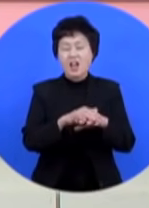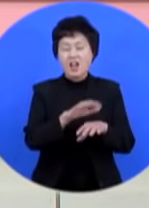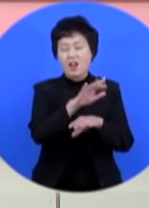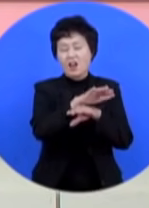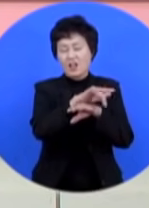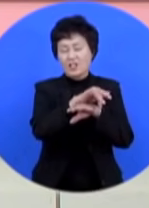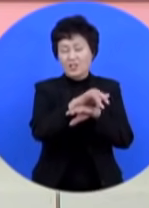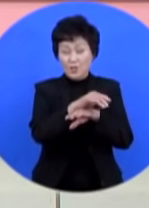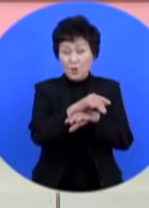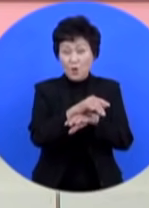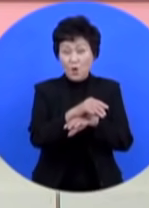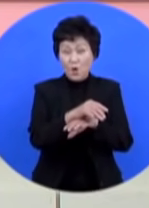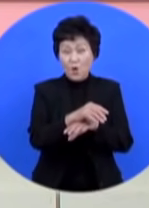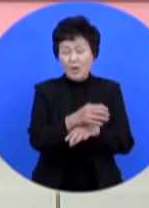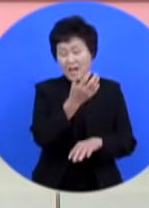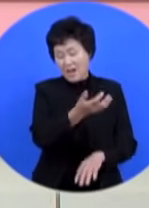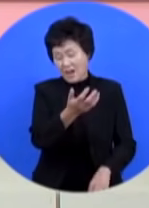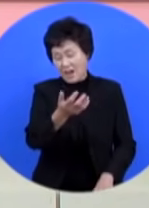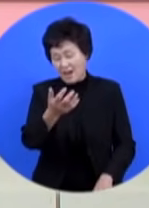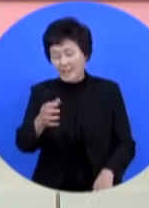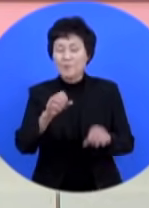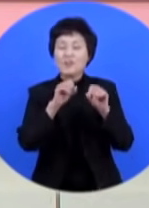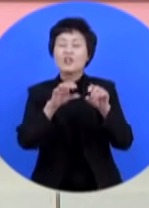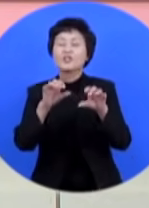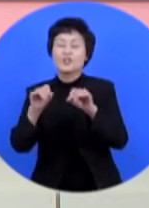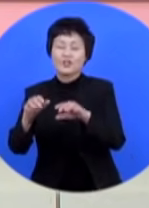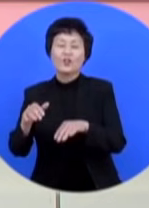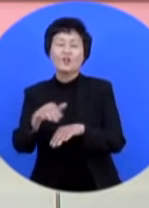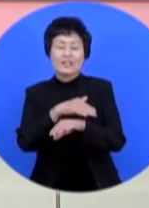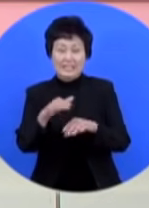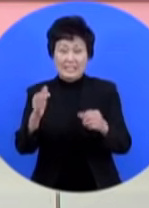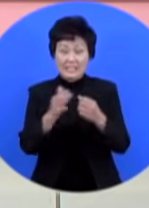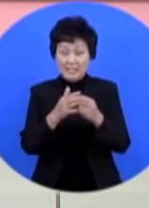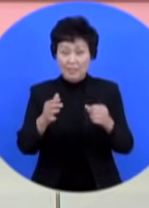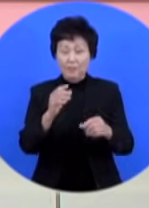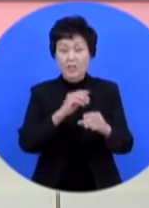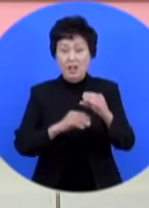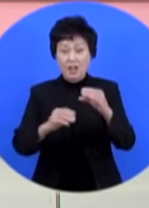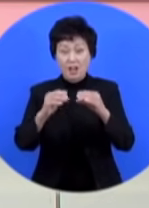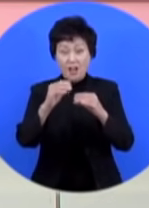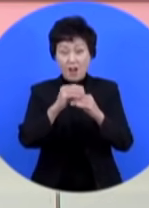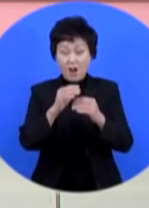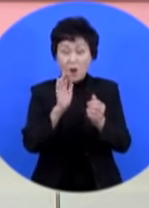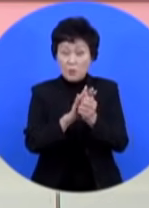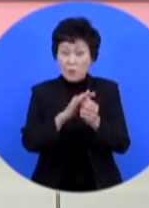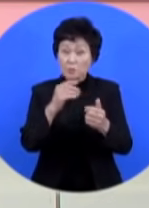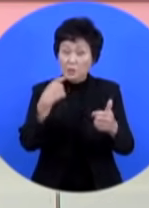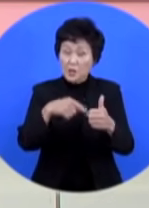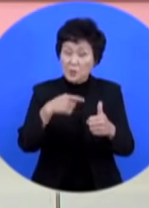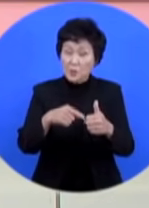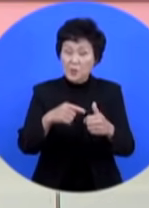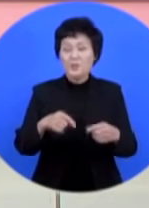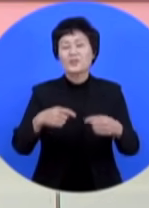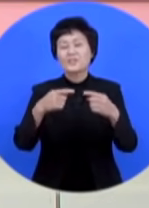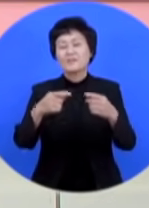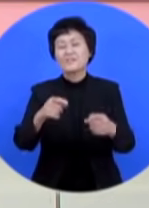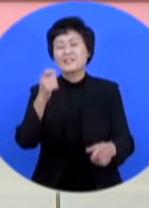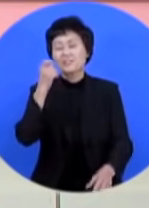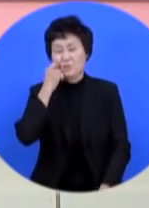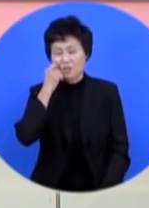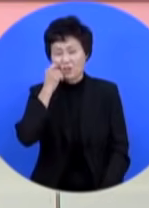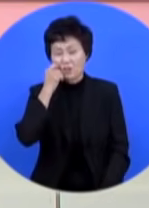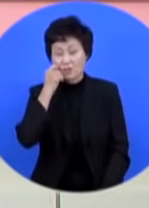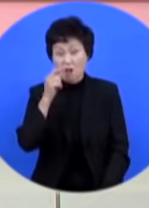방학 학교는 때. 제가 보충 수업에 일체 예. 가지를 않았습니다. 그랬더니 이게 전과처럼 기록이 남아가지고 2학년